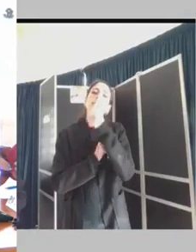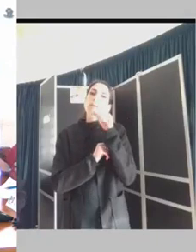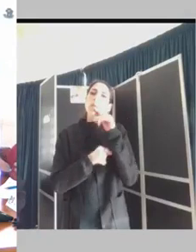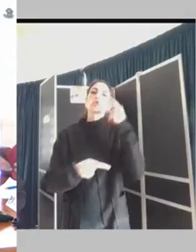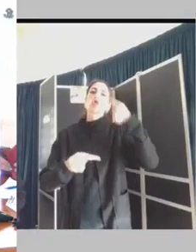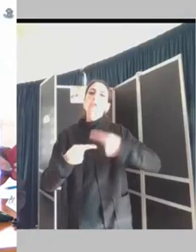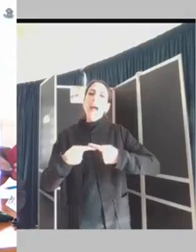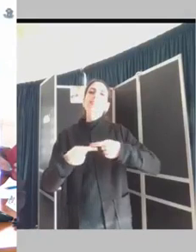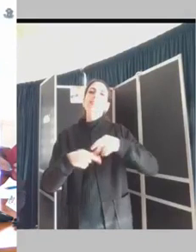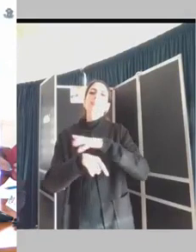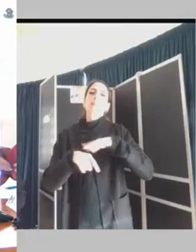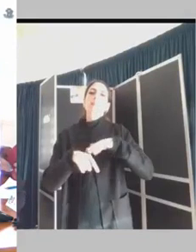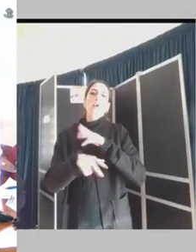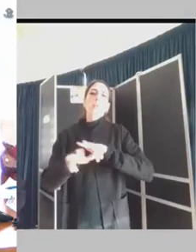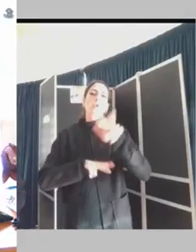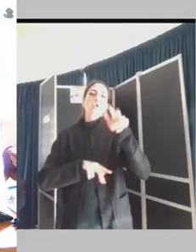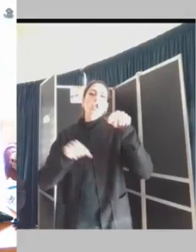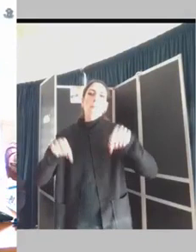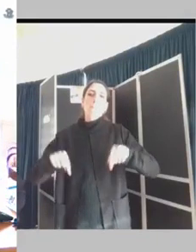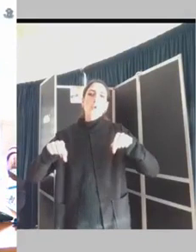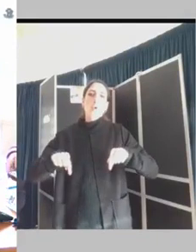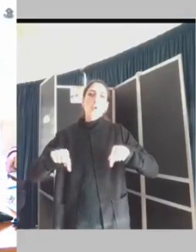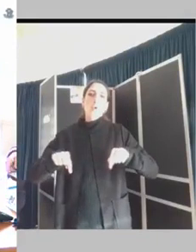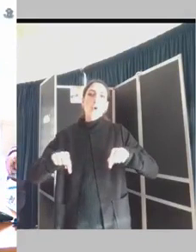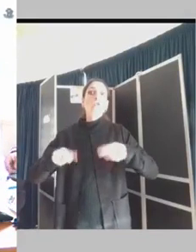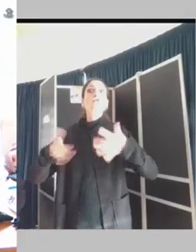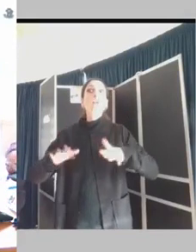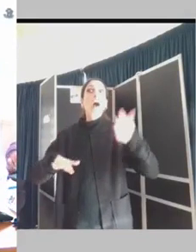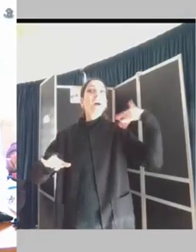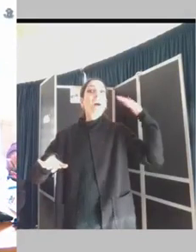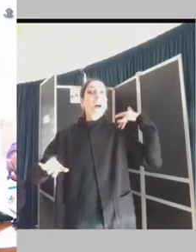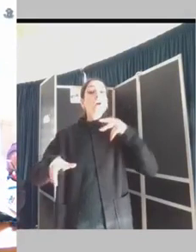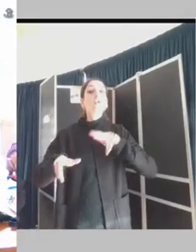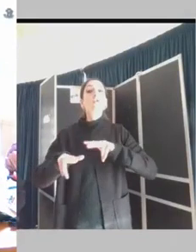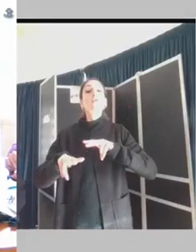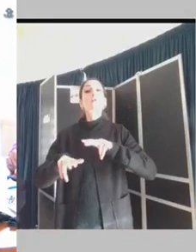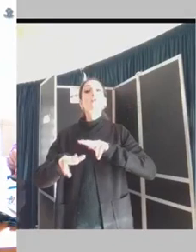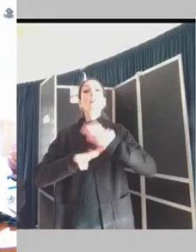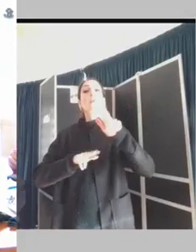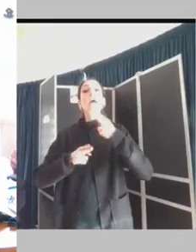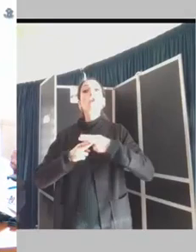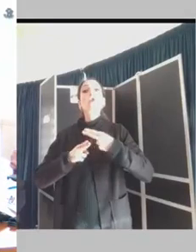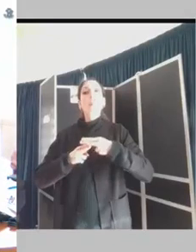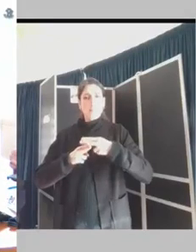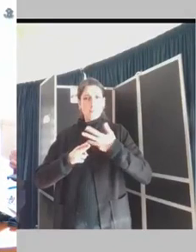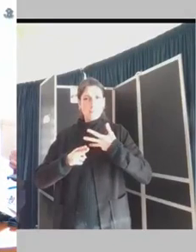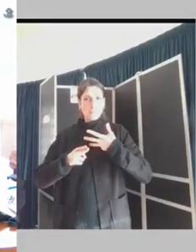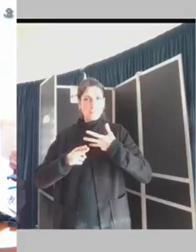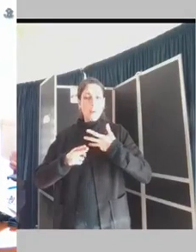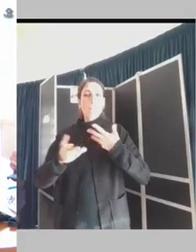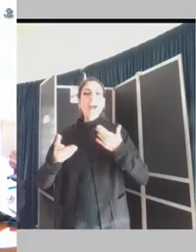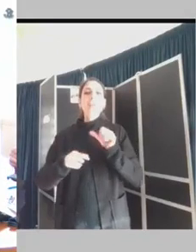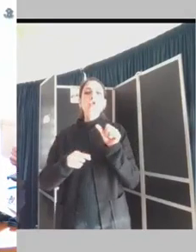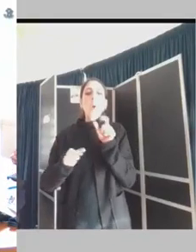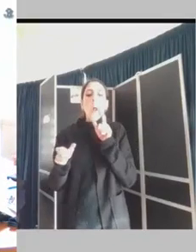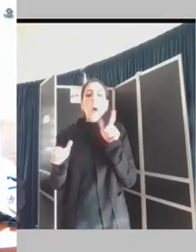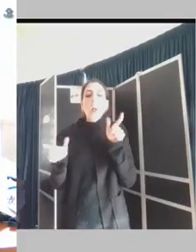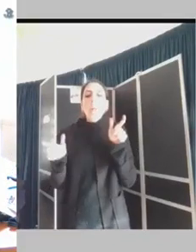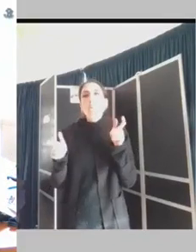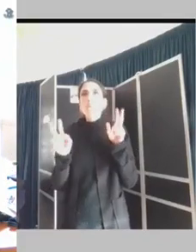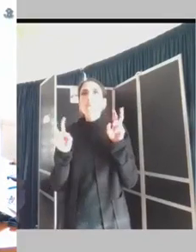conto che già una delibera del Comune di Roma lo prevedeva, ma lo prevedeva solo in un campo ristretto, cioè solo per parlare